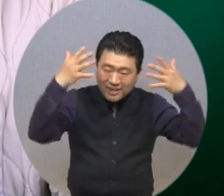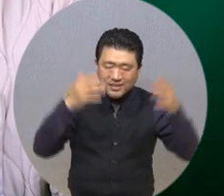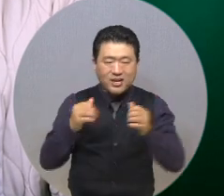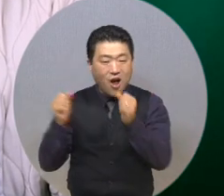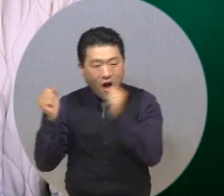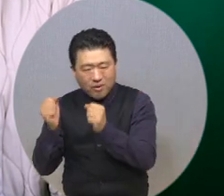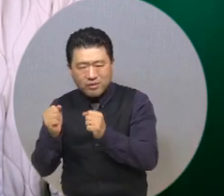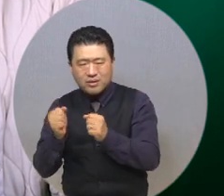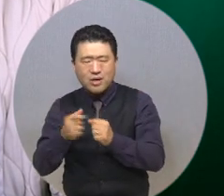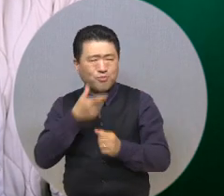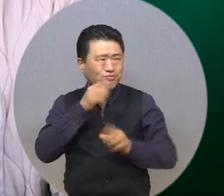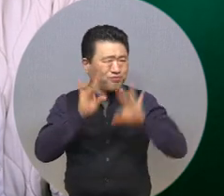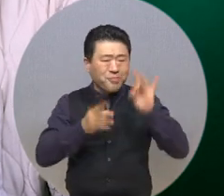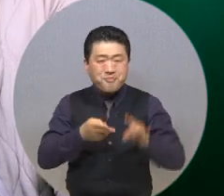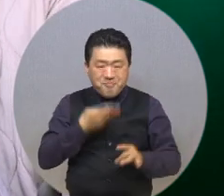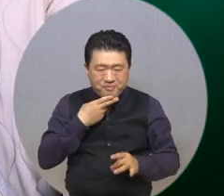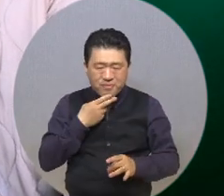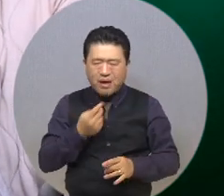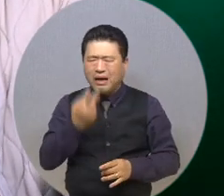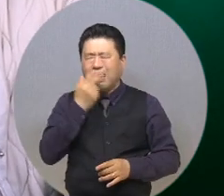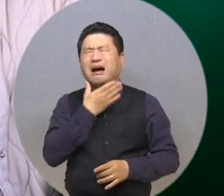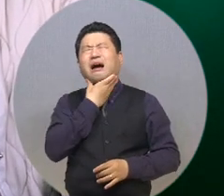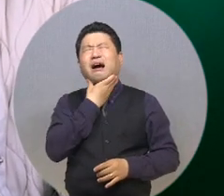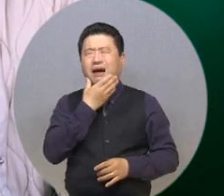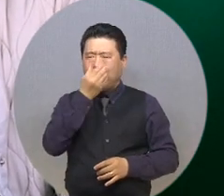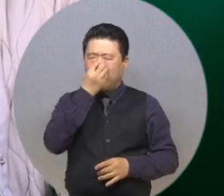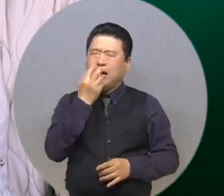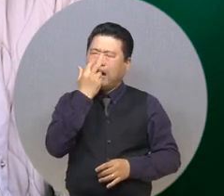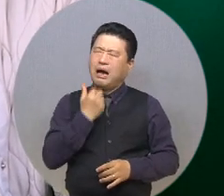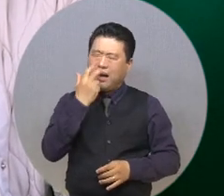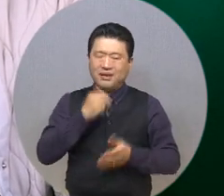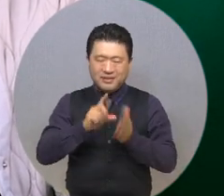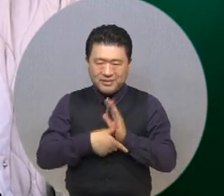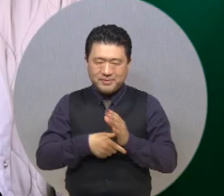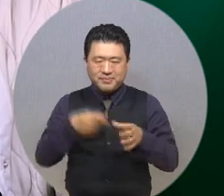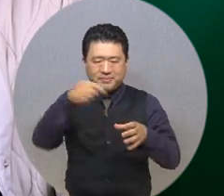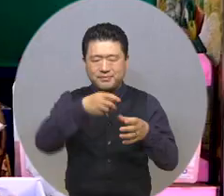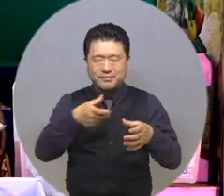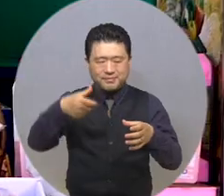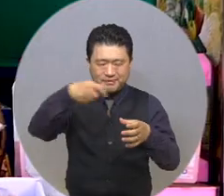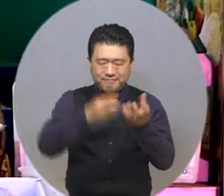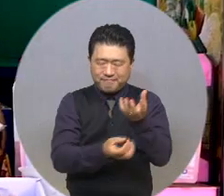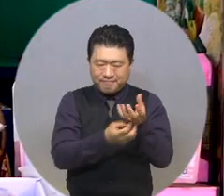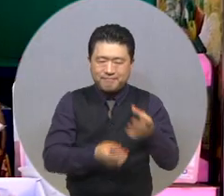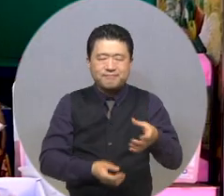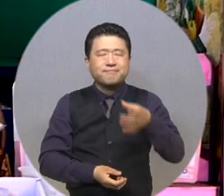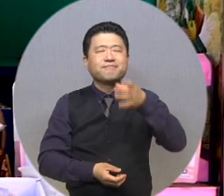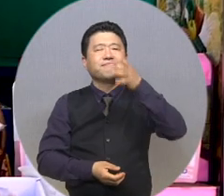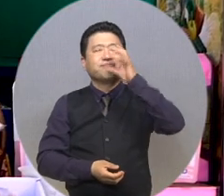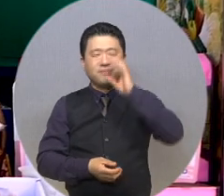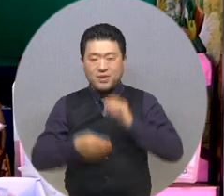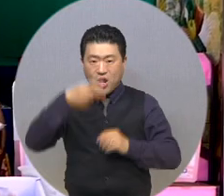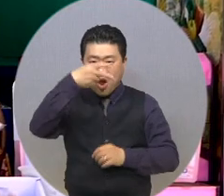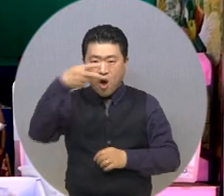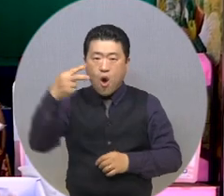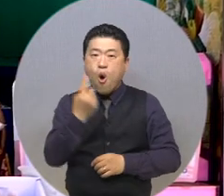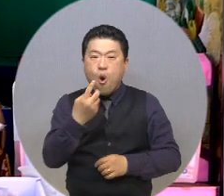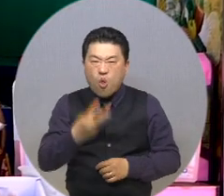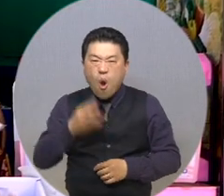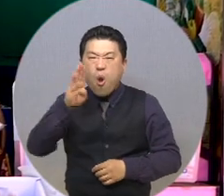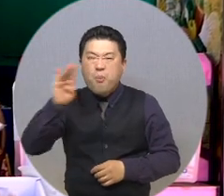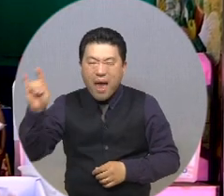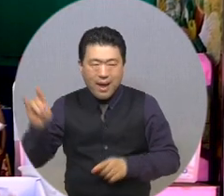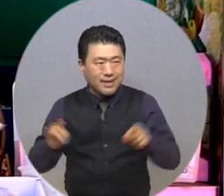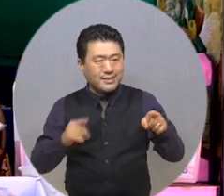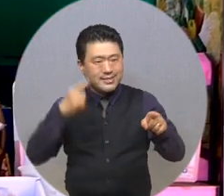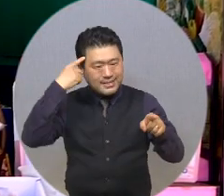겨울철 건조할 때 호기지랑 이게 좀 차로 이게 드시면은 똘배라지 똘배. 똘배, 예 맞습니다. 말 안